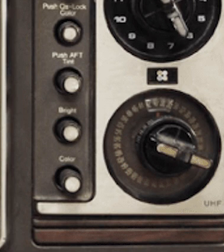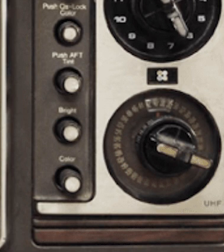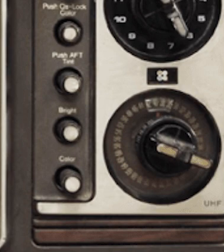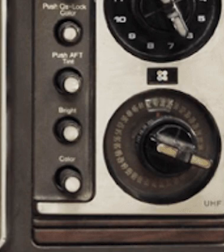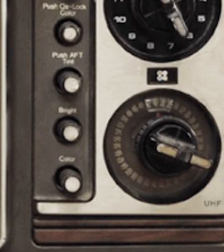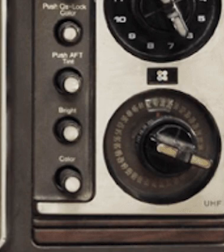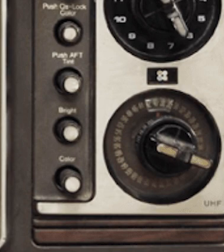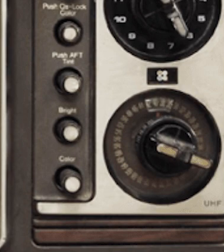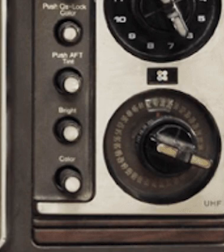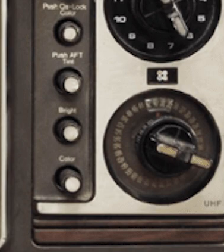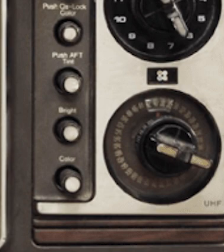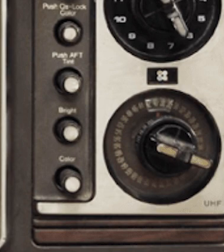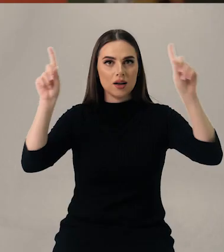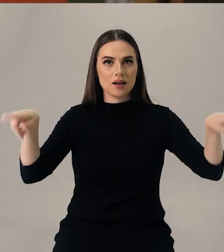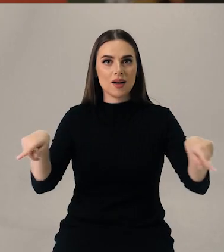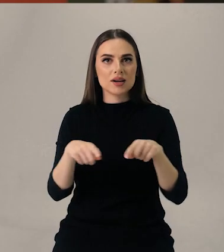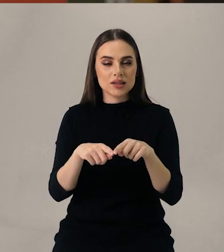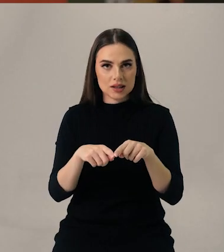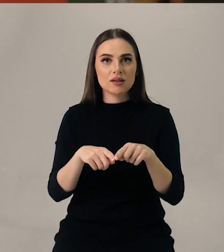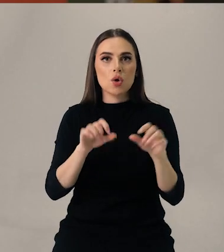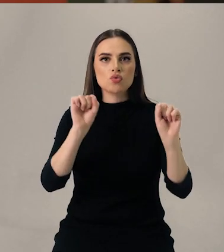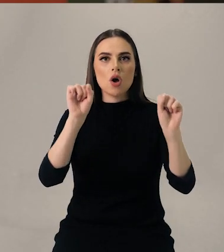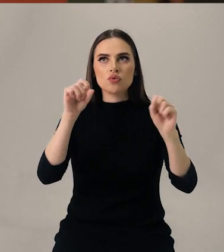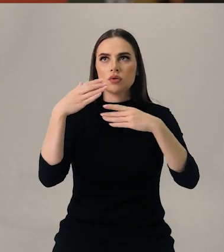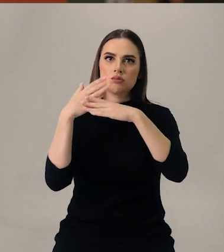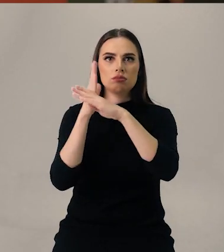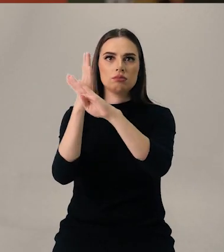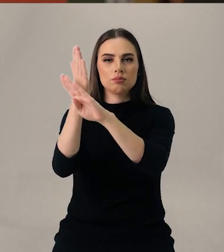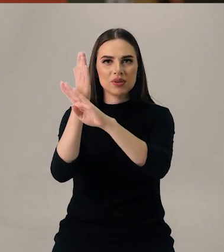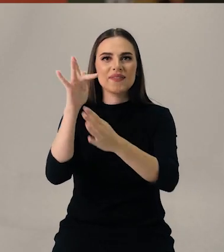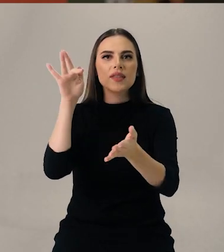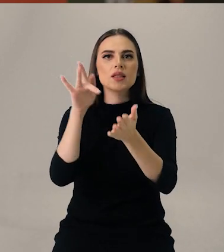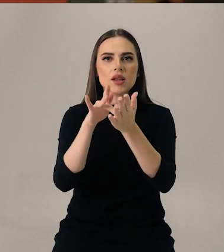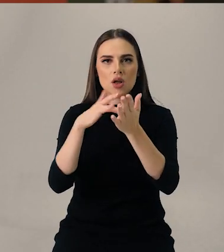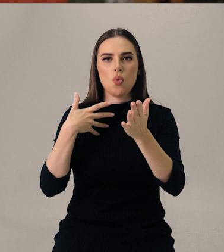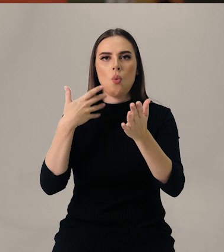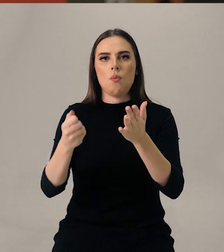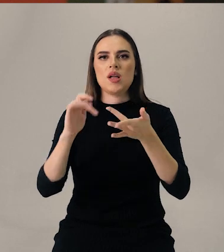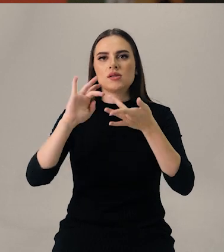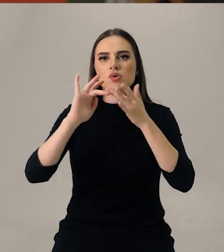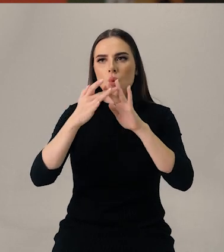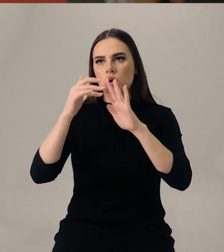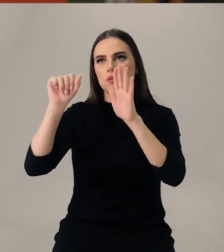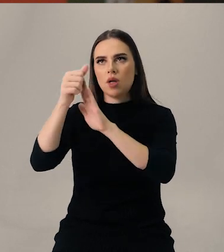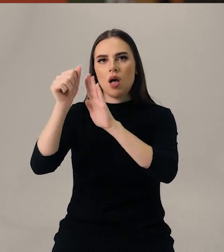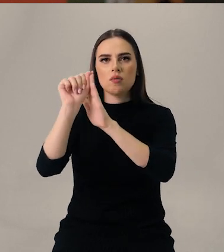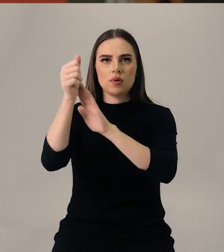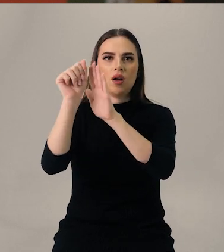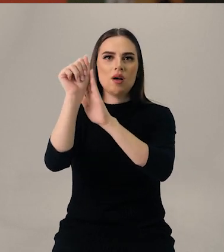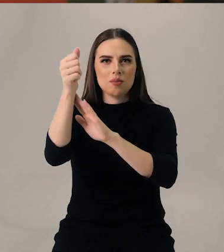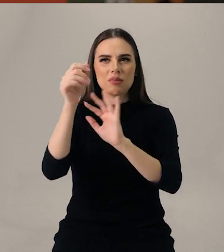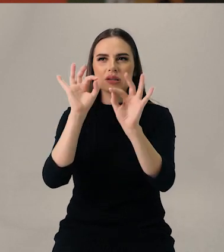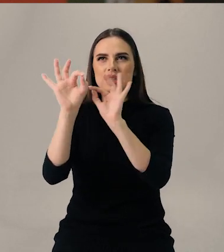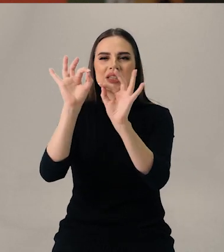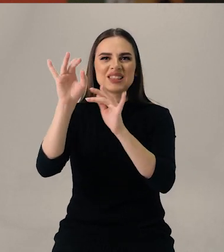картине «Иван Грозный и сын его Иван». Защитное стекло повредилось, в центре холста вновь образовались порезы. Кроме того,